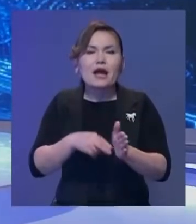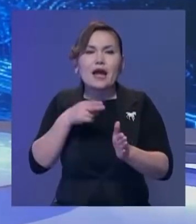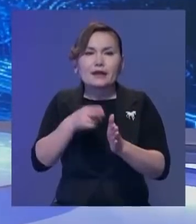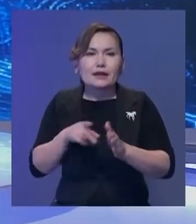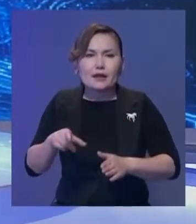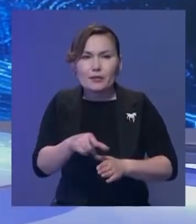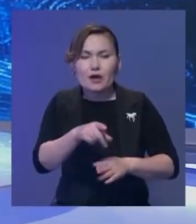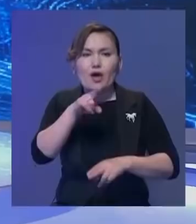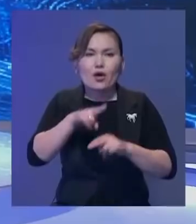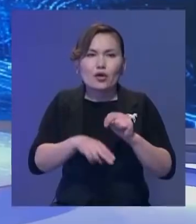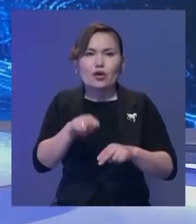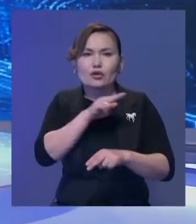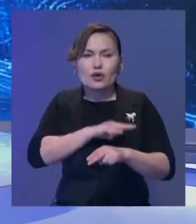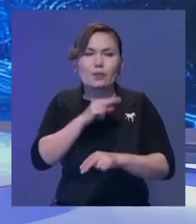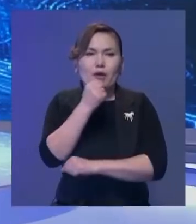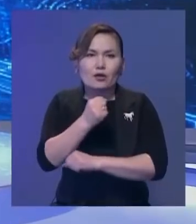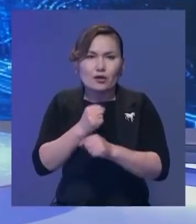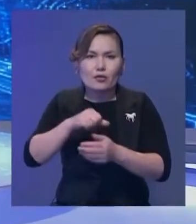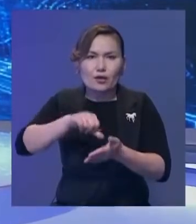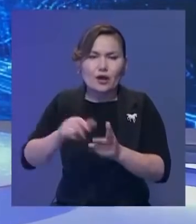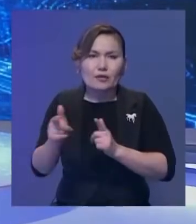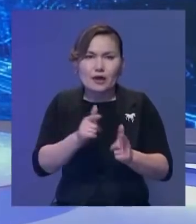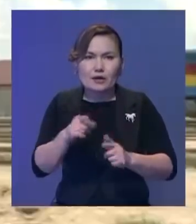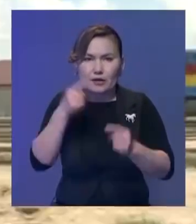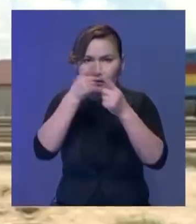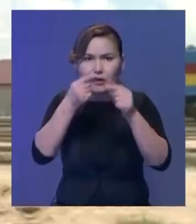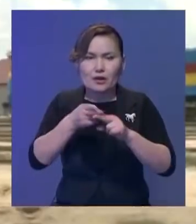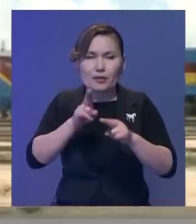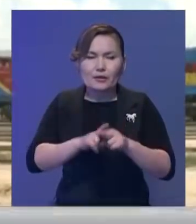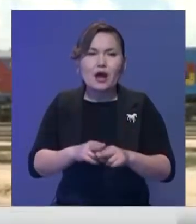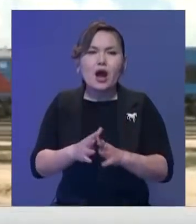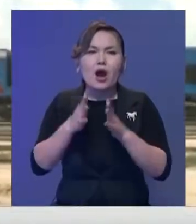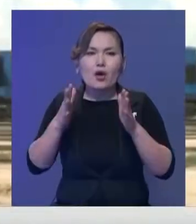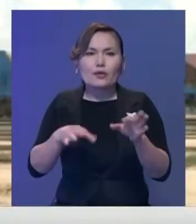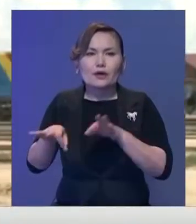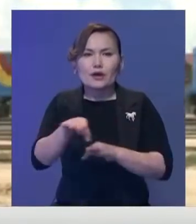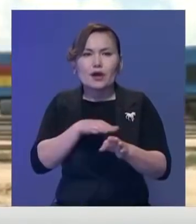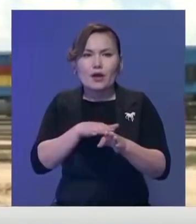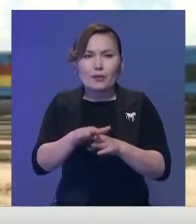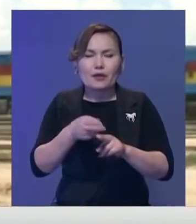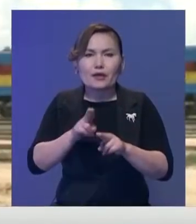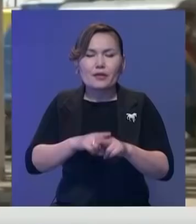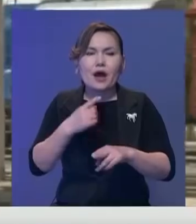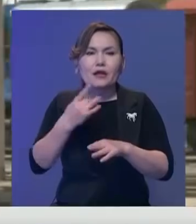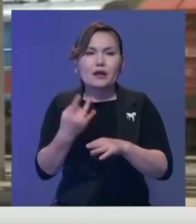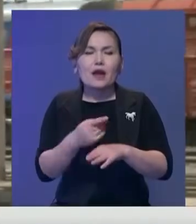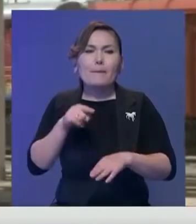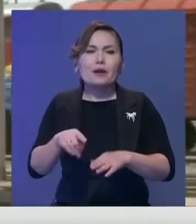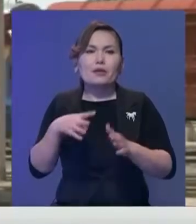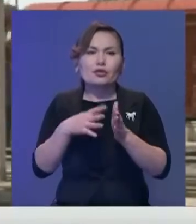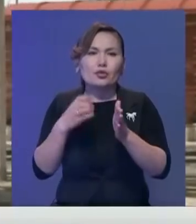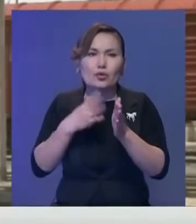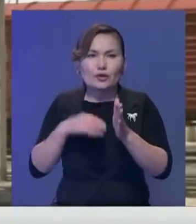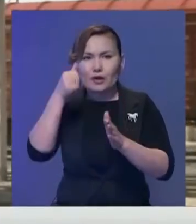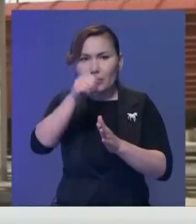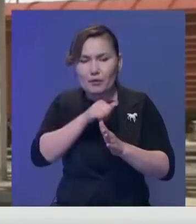жекелеген бөліктерінде құрылыс жұмыстарын жүргізуге әзір екен мәлімдеді. Бұл ауқымды инфрақұрылымдық жоба туралы алғаш рет